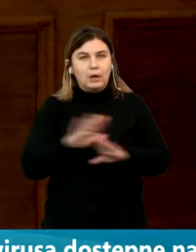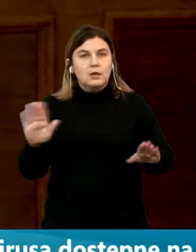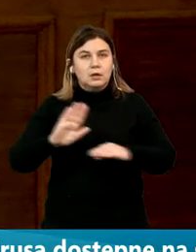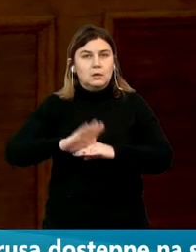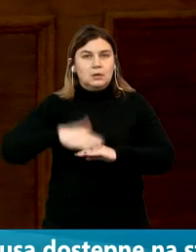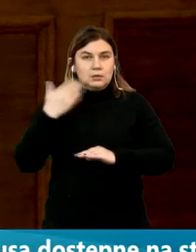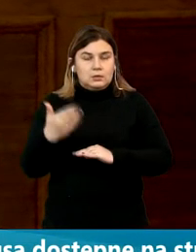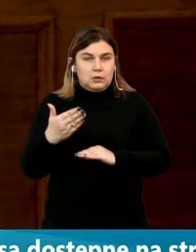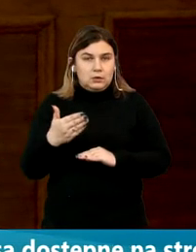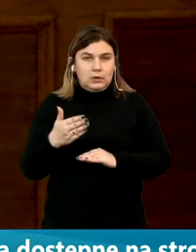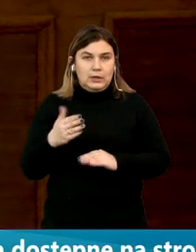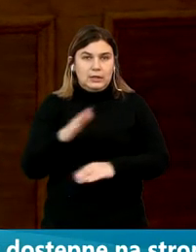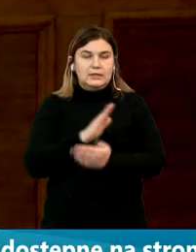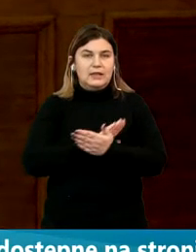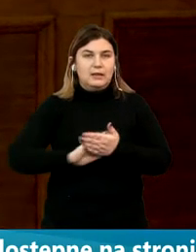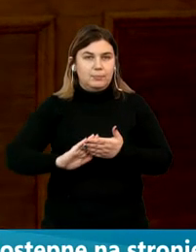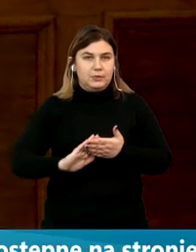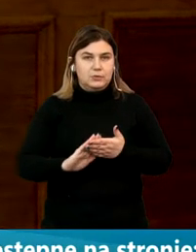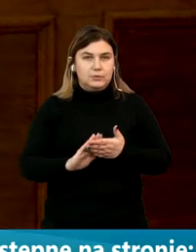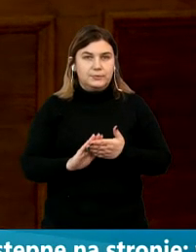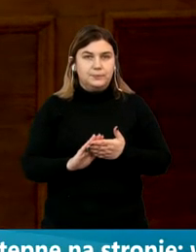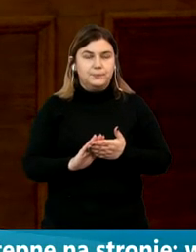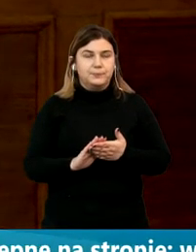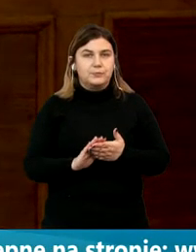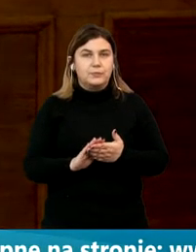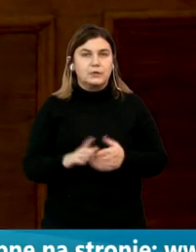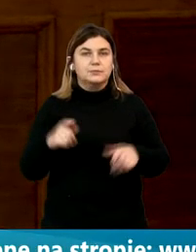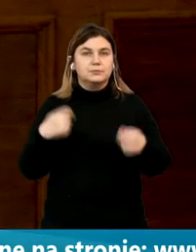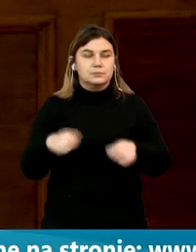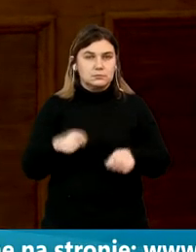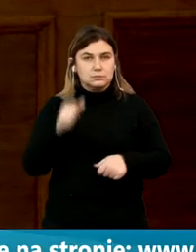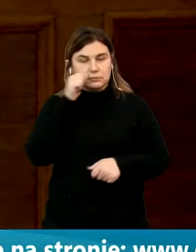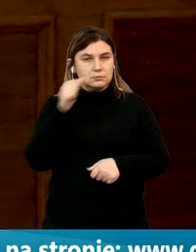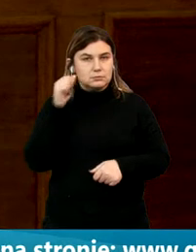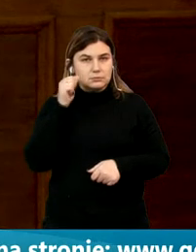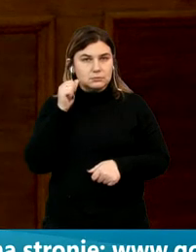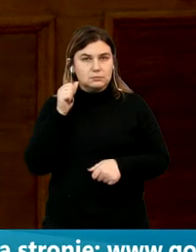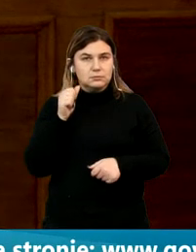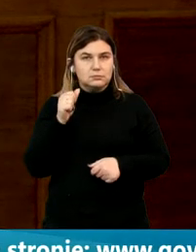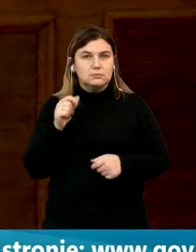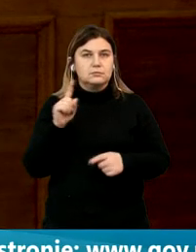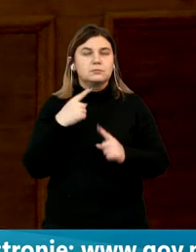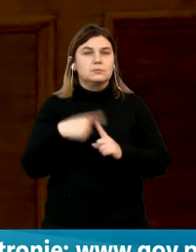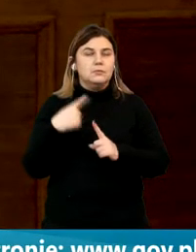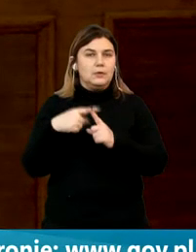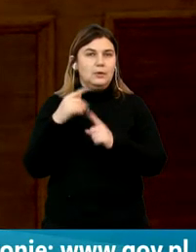stronach sanepidu. W Szczecinie wczoraj wynik pozytywny